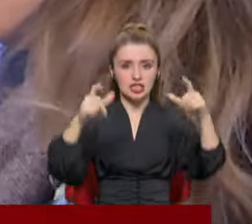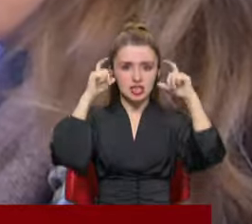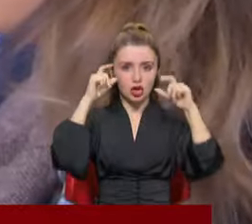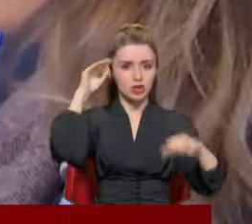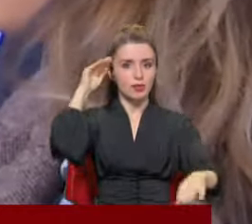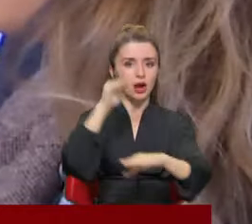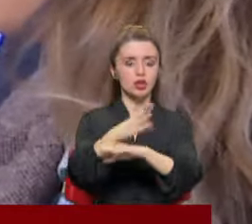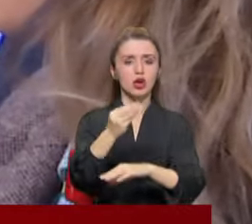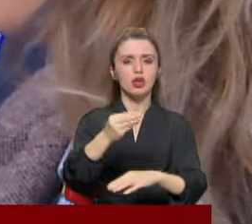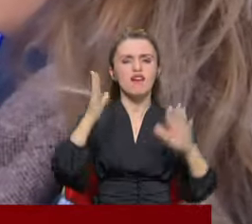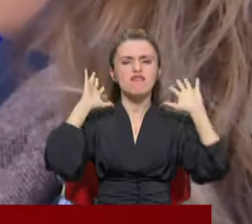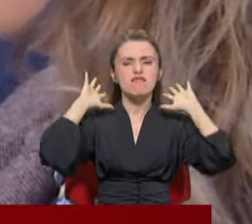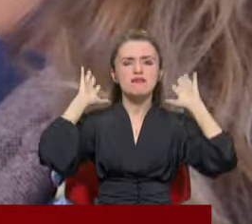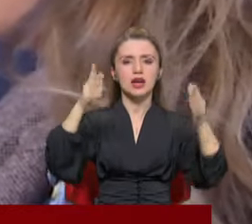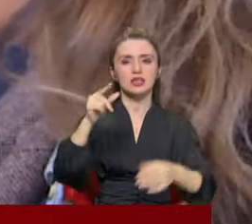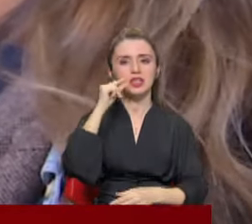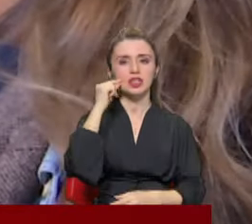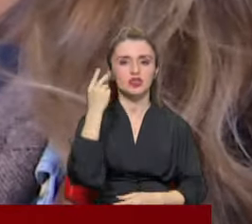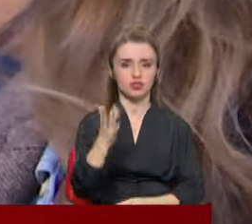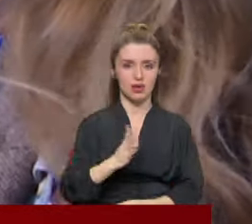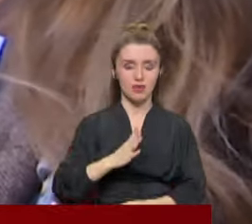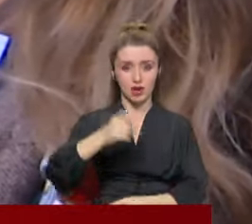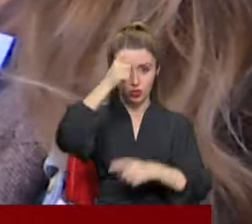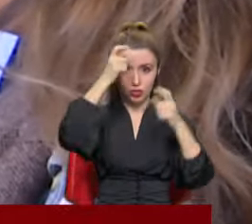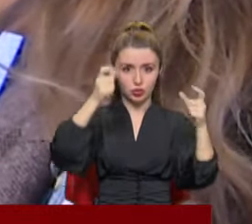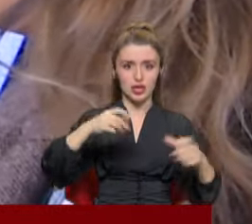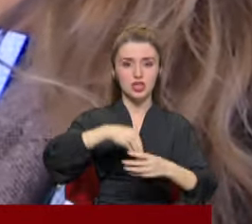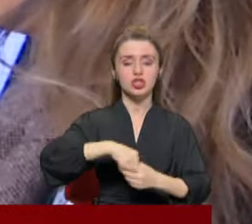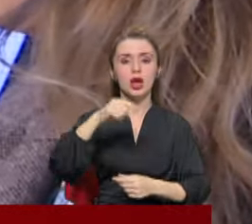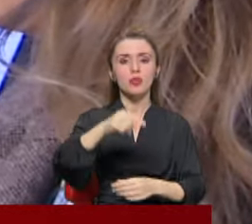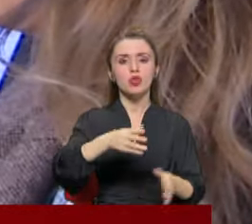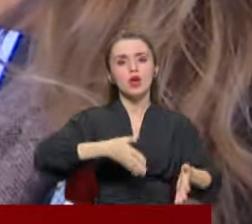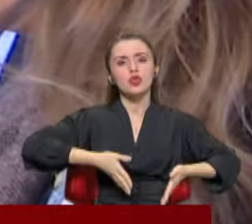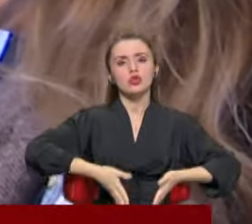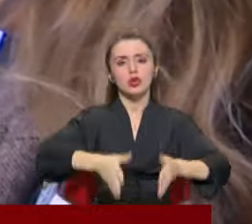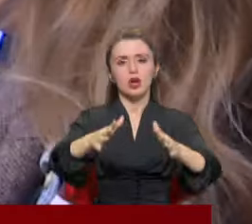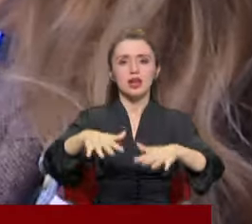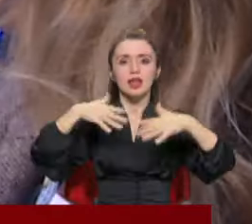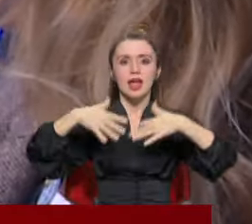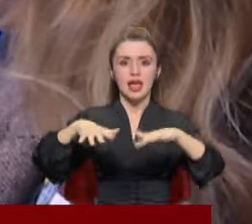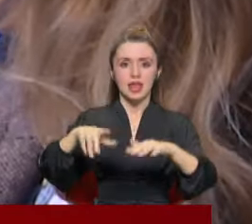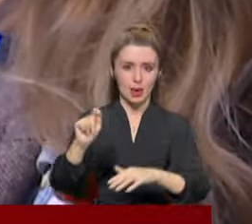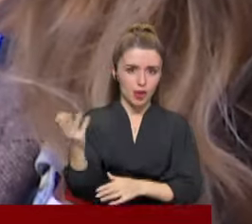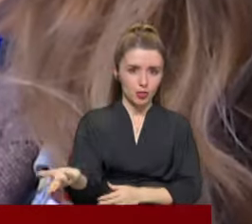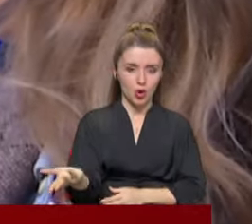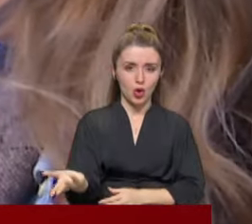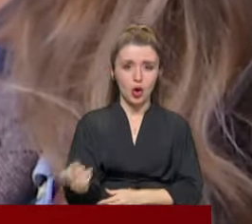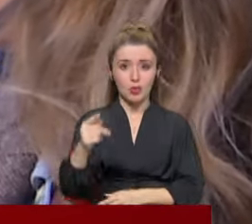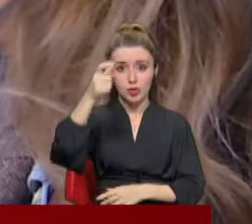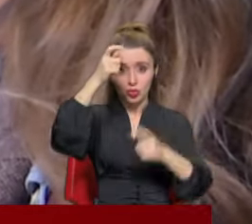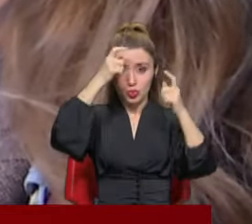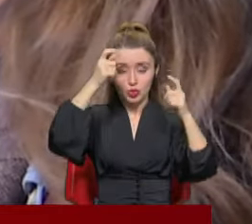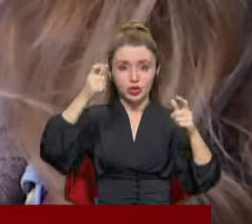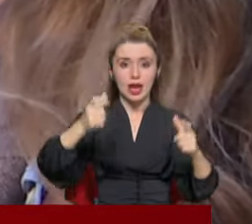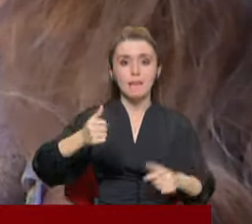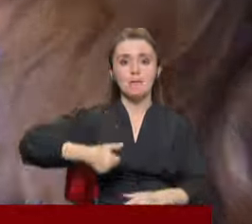mağduru olan on binlerce, yüz binlerce insan var Türkiye'de ve bunlar sokaklarda gösteri yapıyorlar. Bir ülkeye